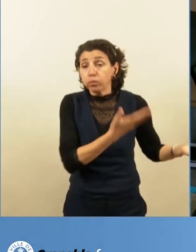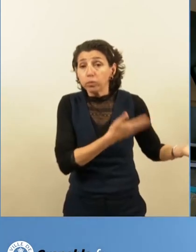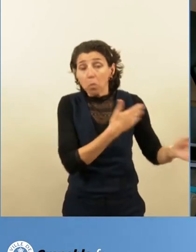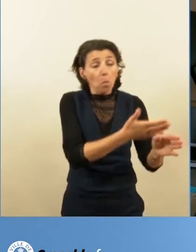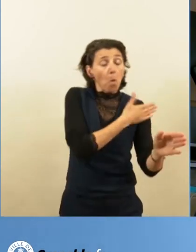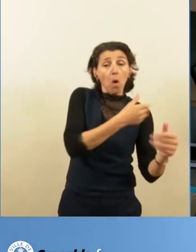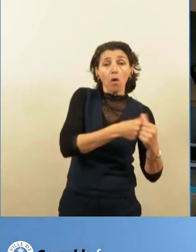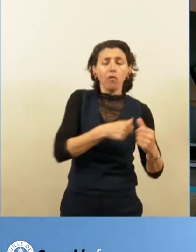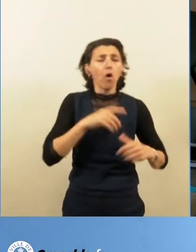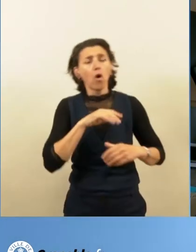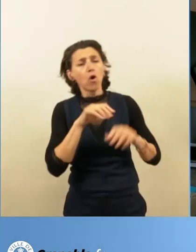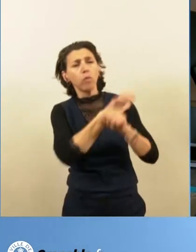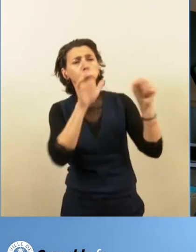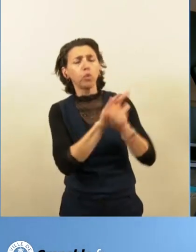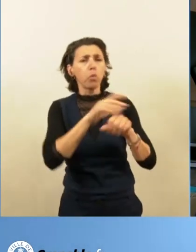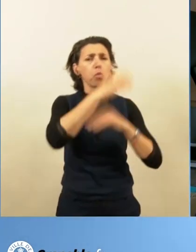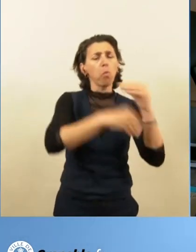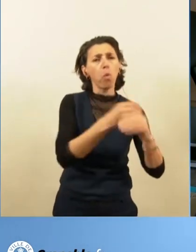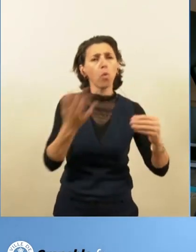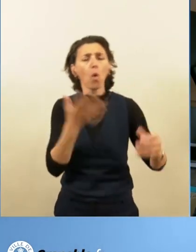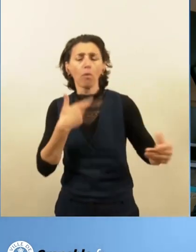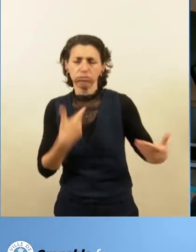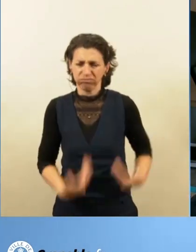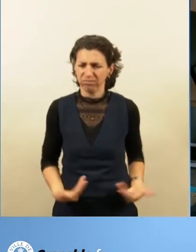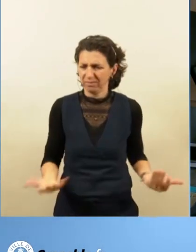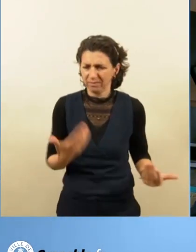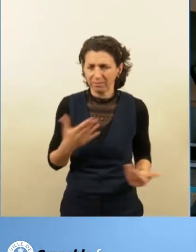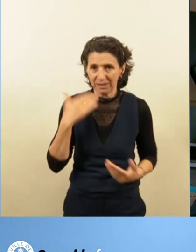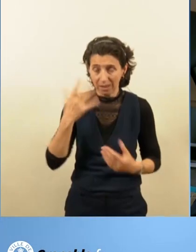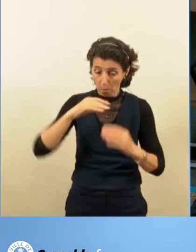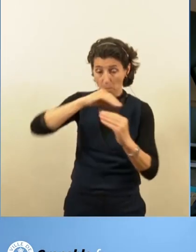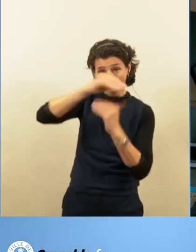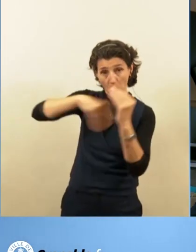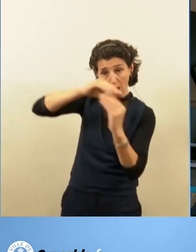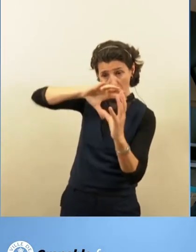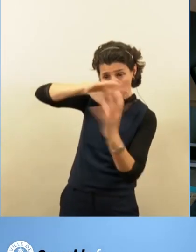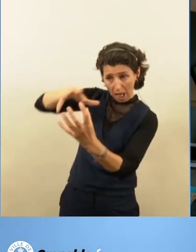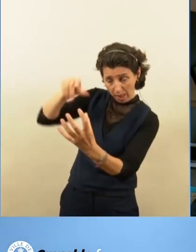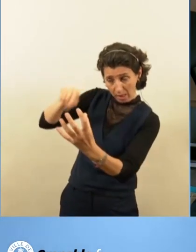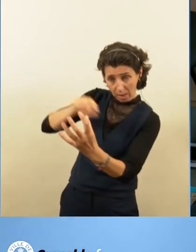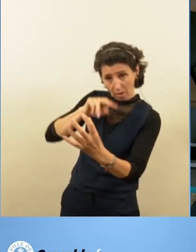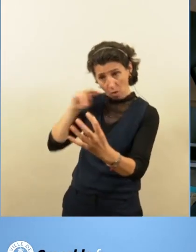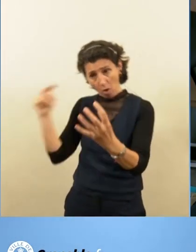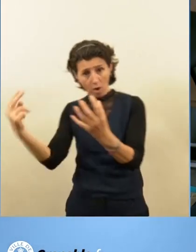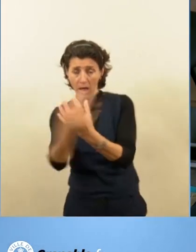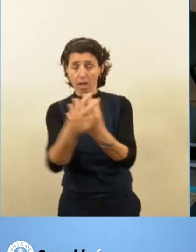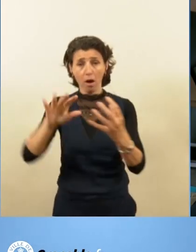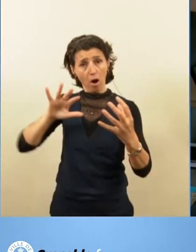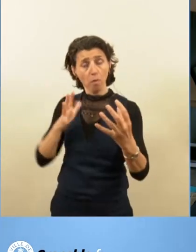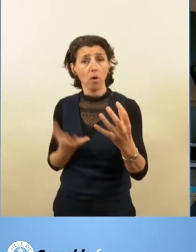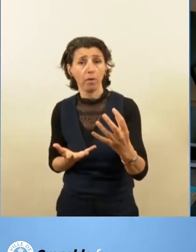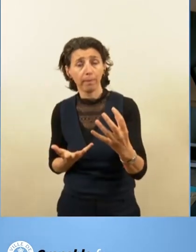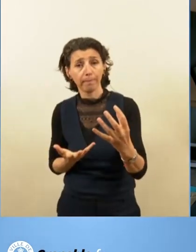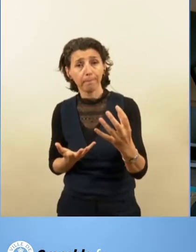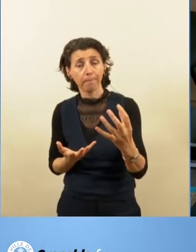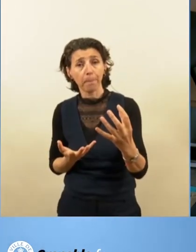on est les champions du monde où on n'est pas les champions du monde il faut voir ça à l'échelle mondiale il faut voir l'échelle planétaire au-delà de l'eau on